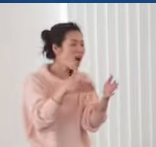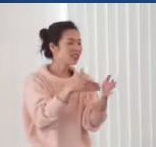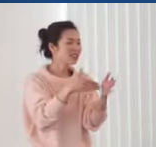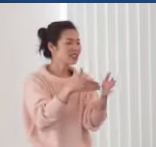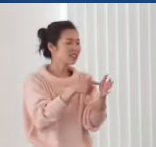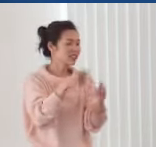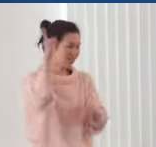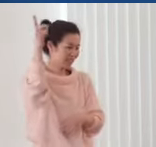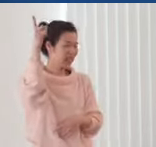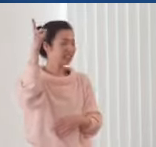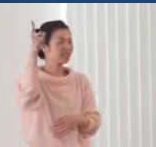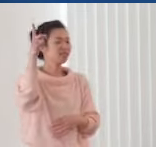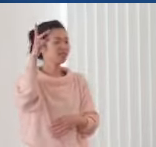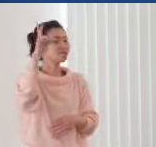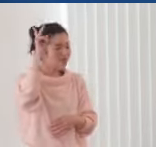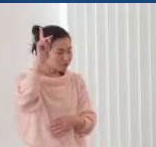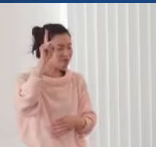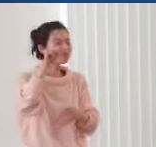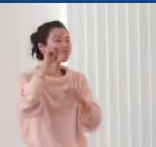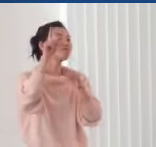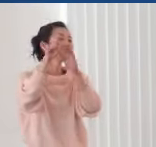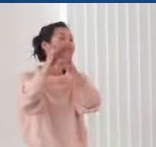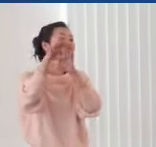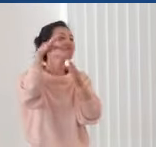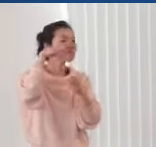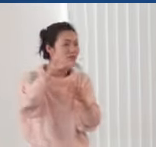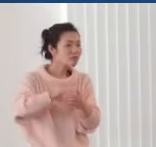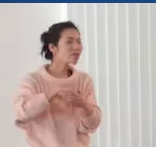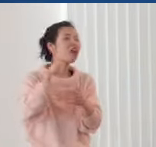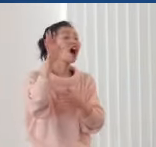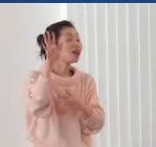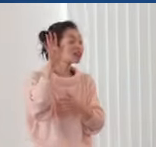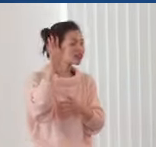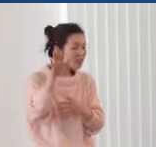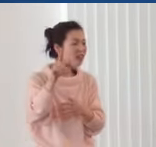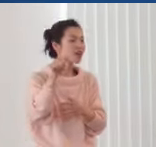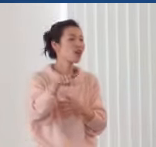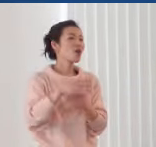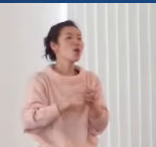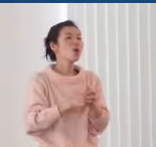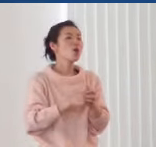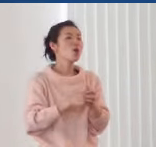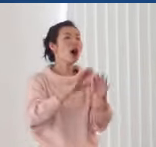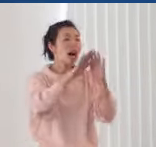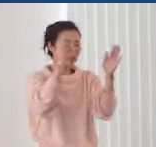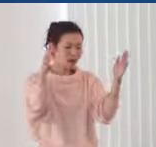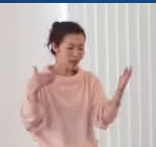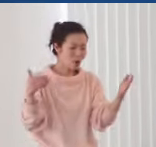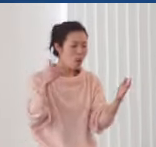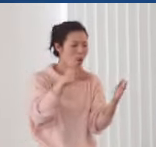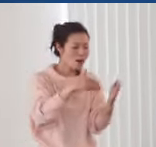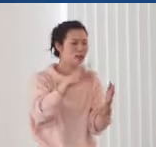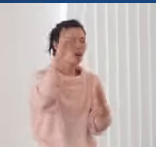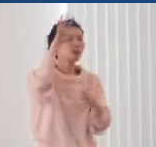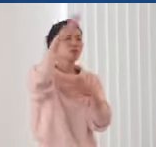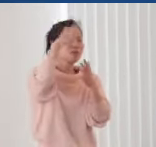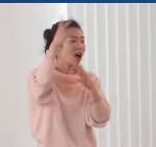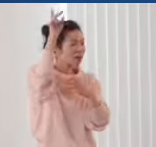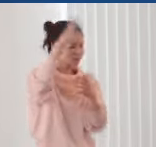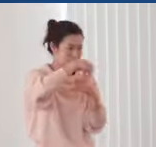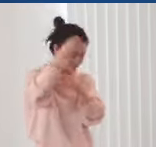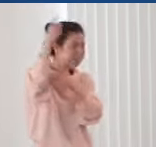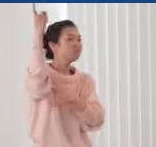神様がその手に握っておられるんだとすれば、この世界の始まりと終わりを神の手に握っておられないはずはもちろんありませ